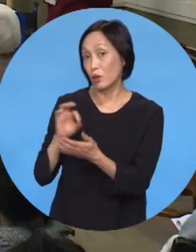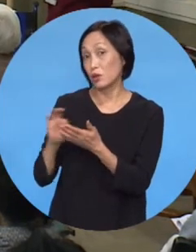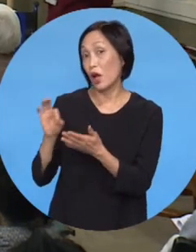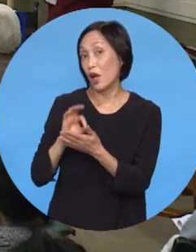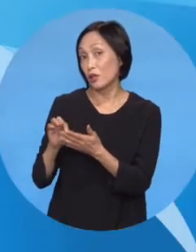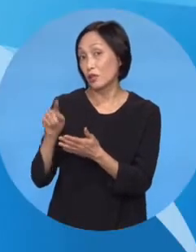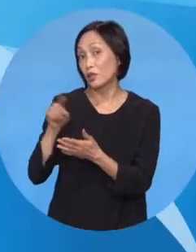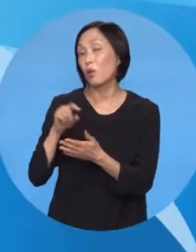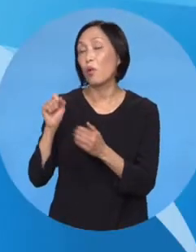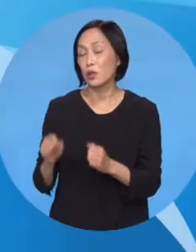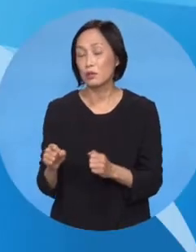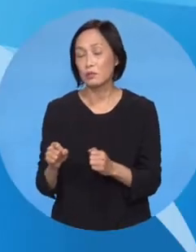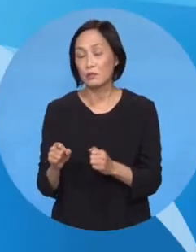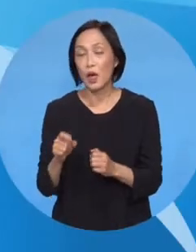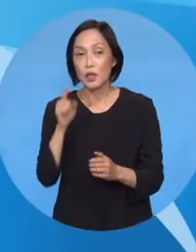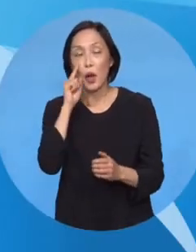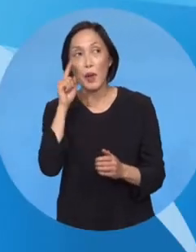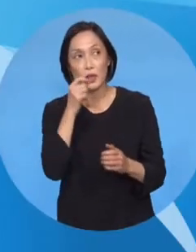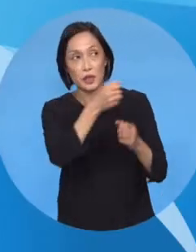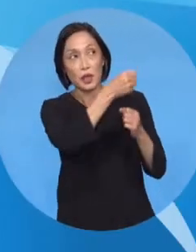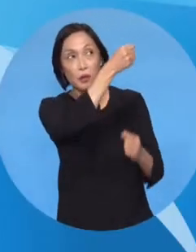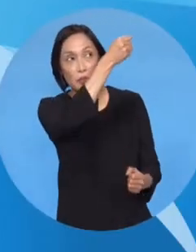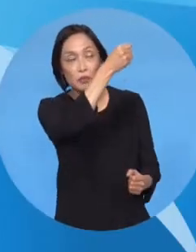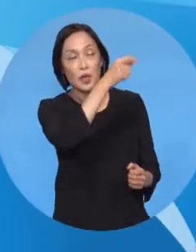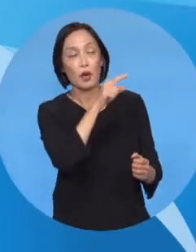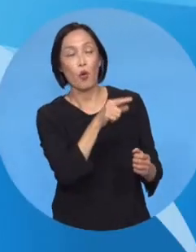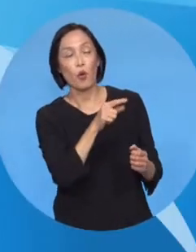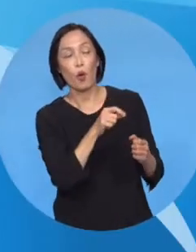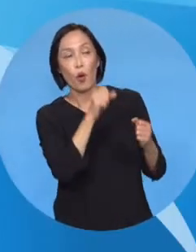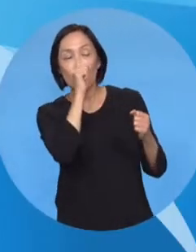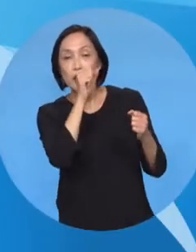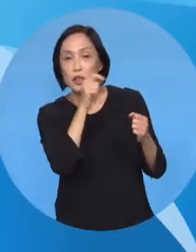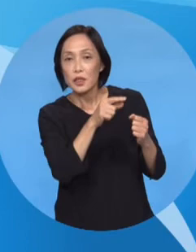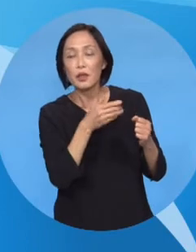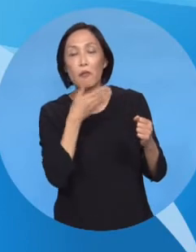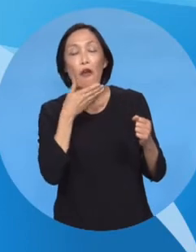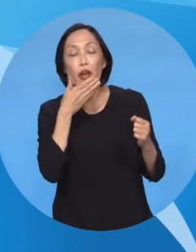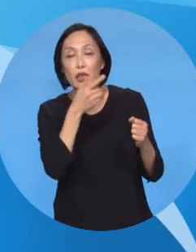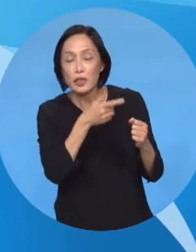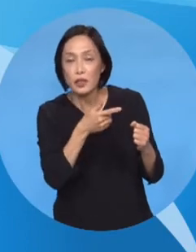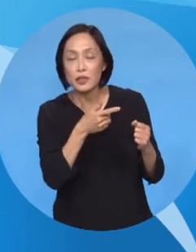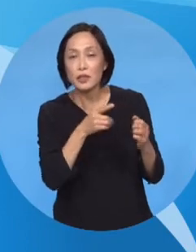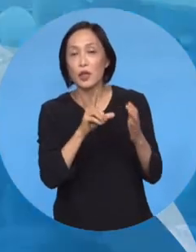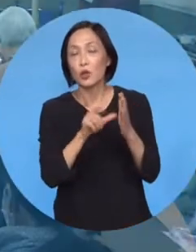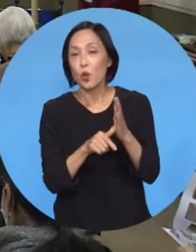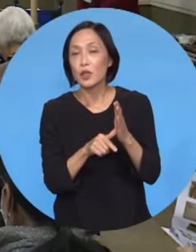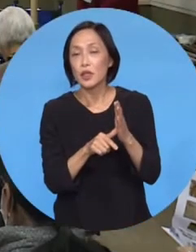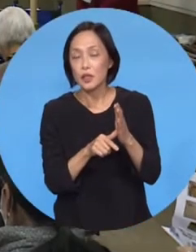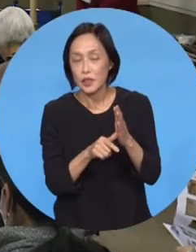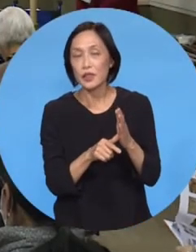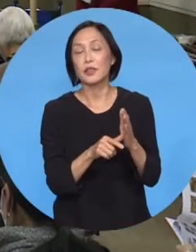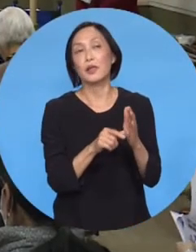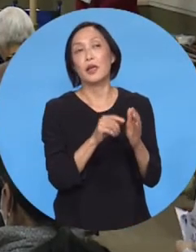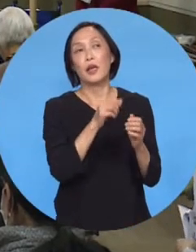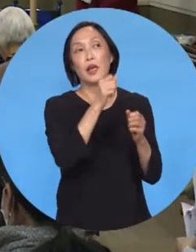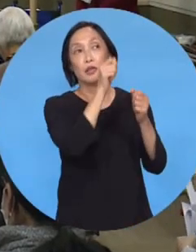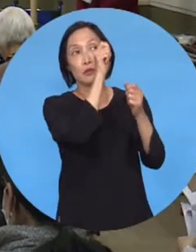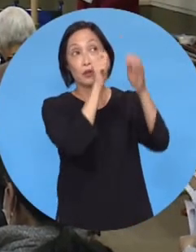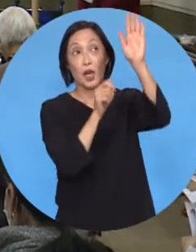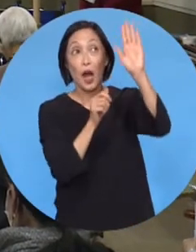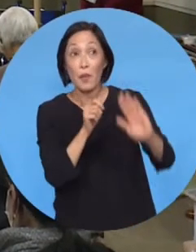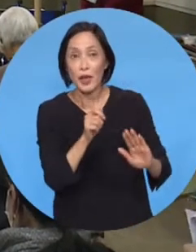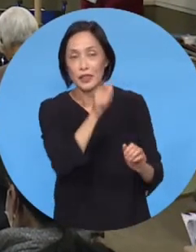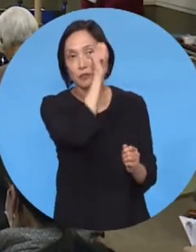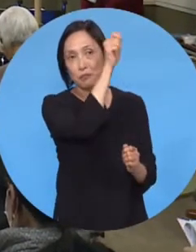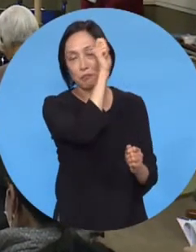もおられましたし、一旦これで試してみてやはりここにあれば上り下りも便利やし安全、じゃあここに実際に壁